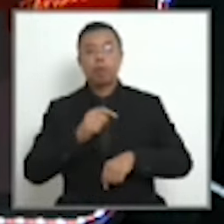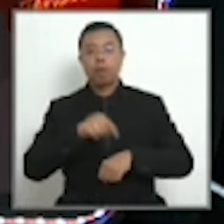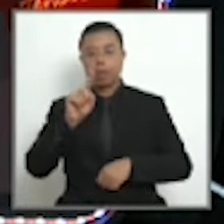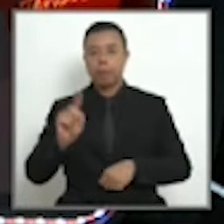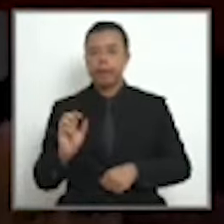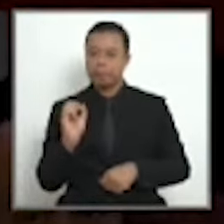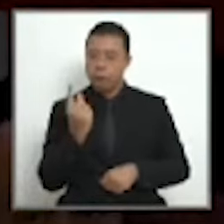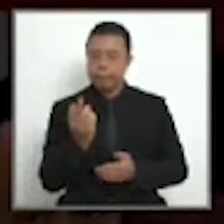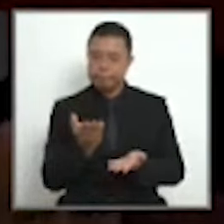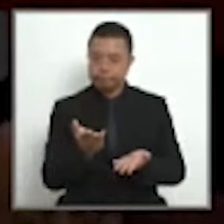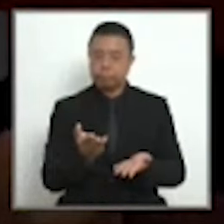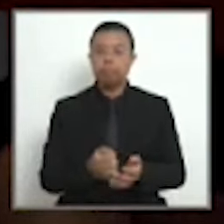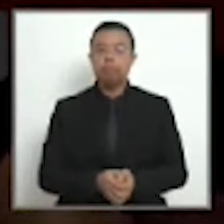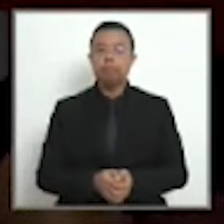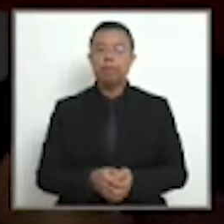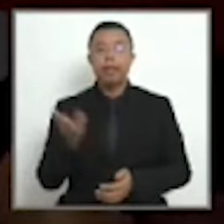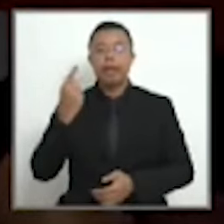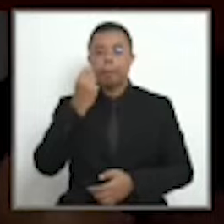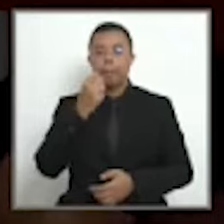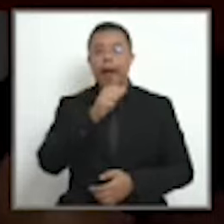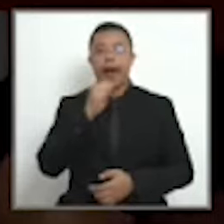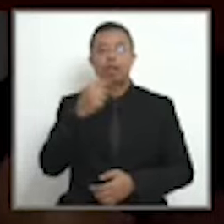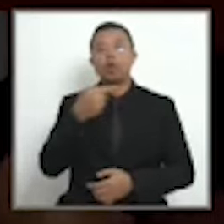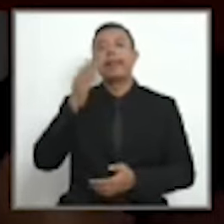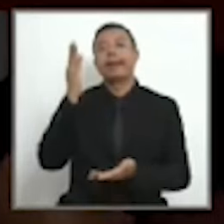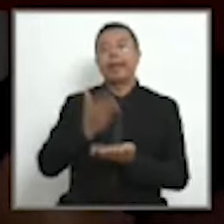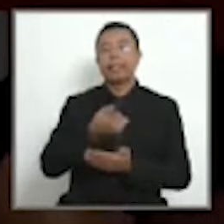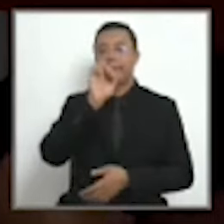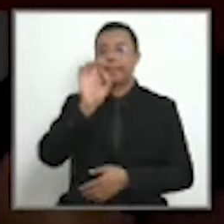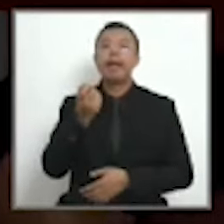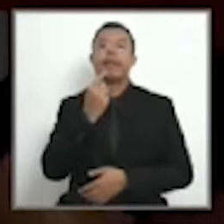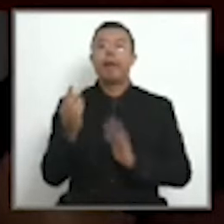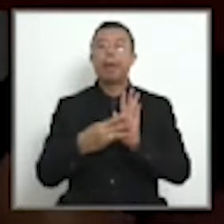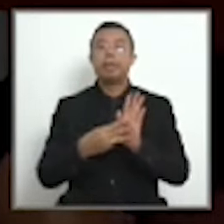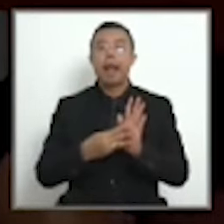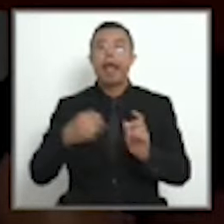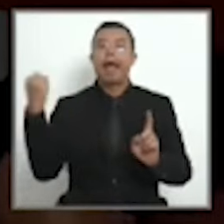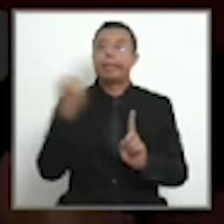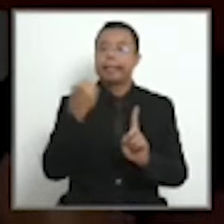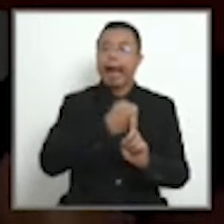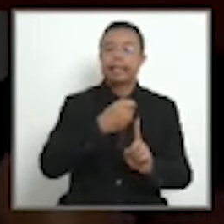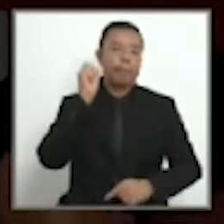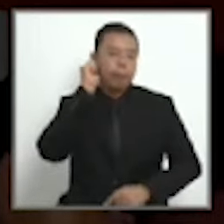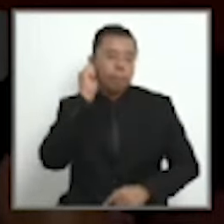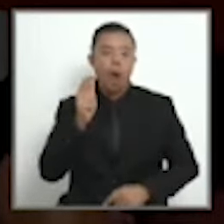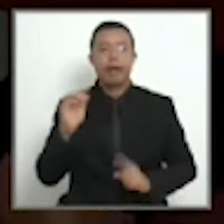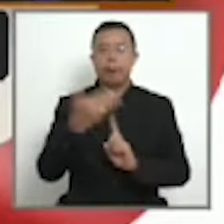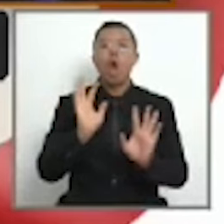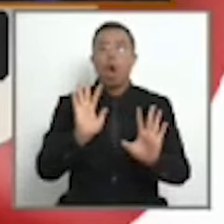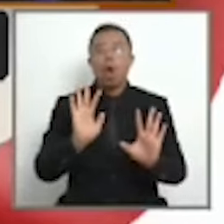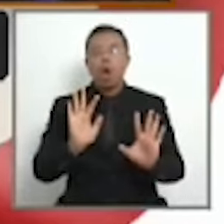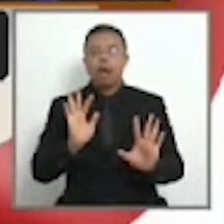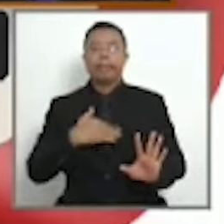1 menit dimulai dari bapak berbicara Eh tadi Pak Anis kurang tegas membicarakan masalah kekerasan terhadap perempuan dan perlindungan